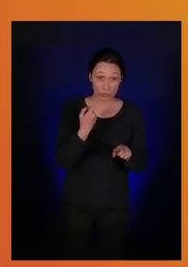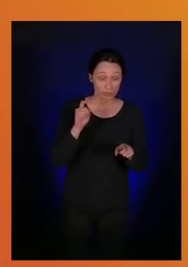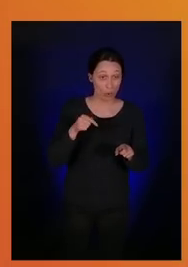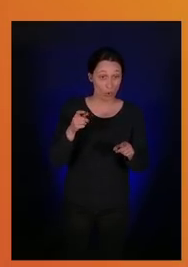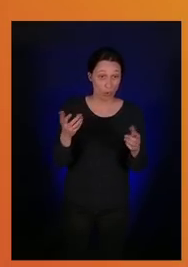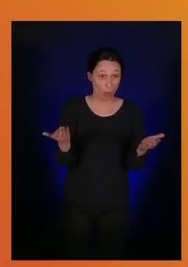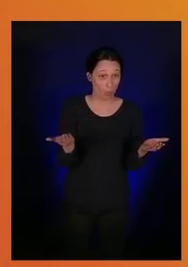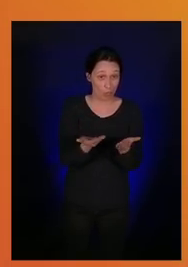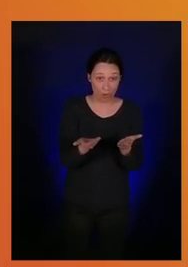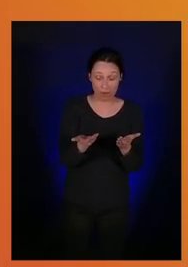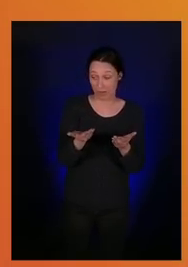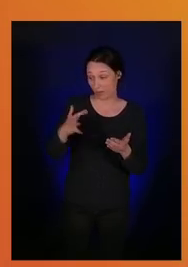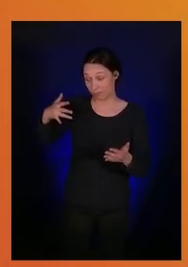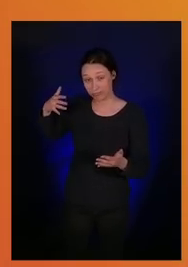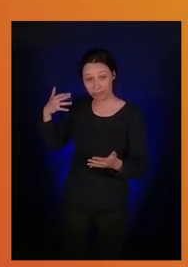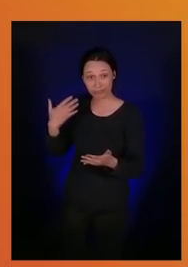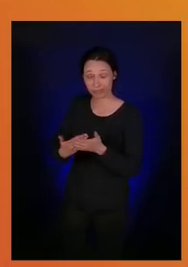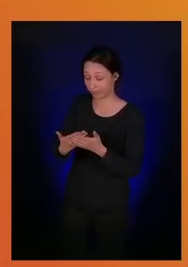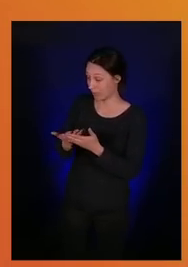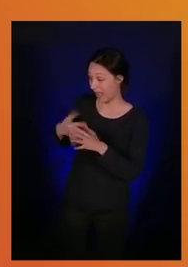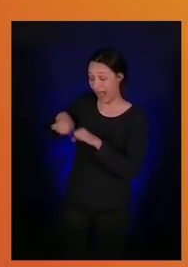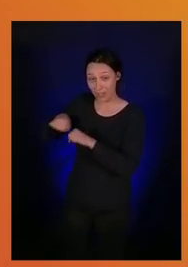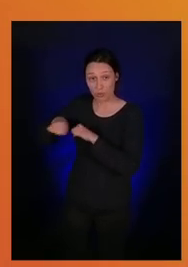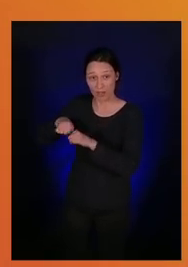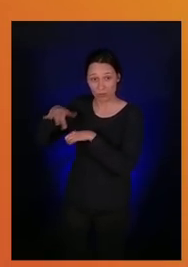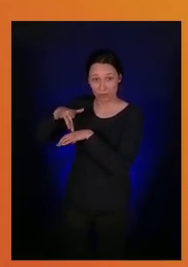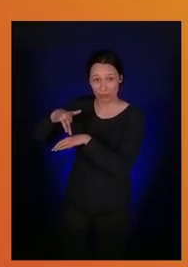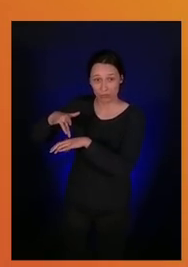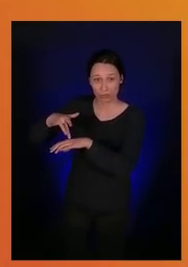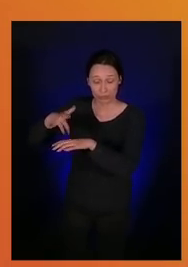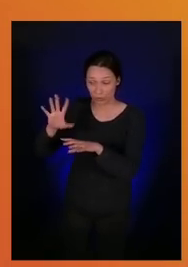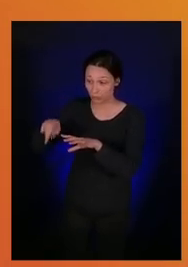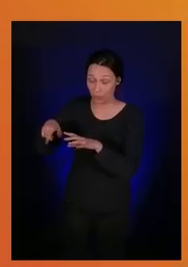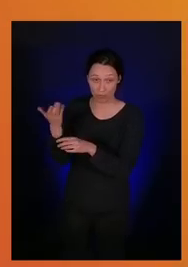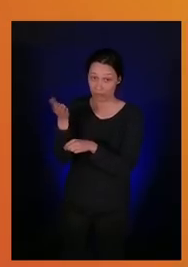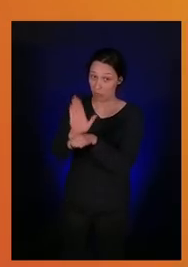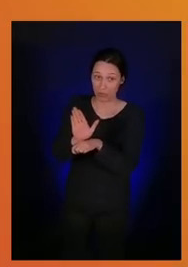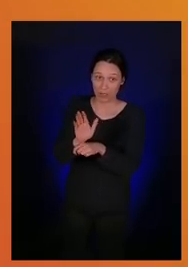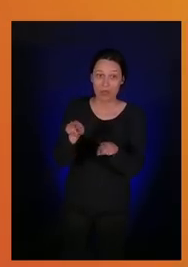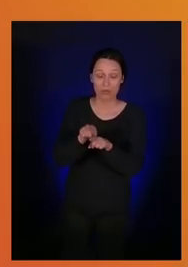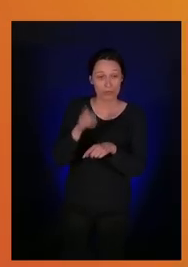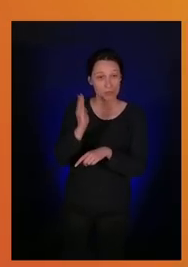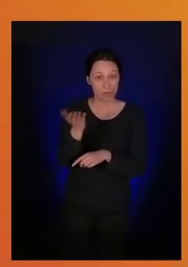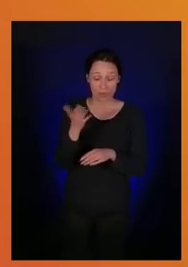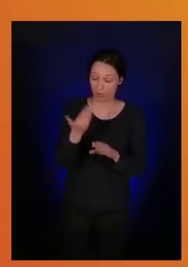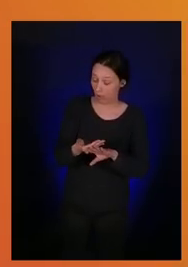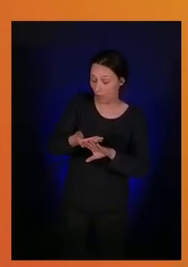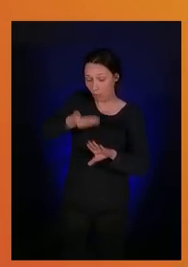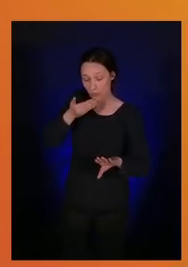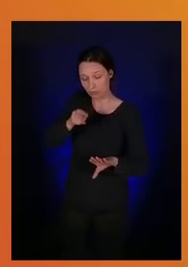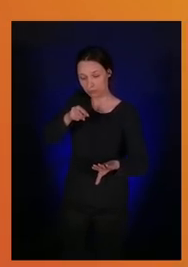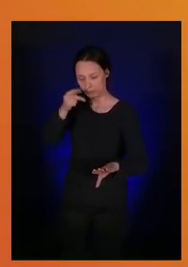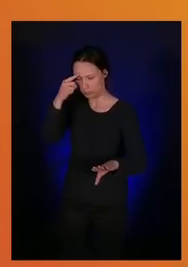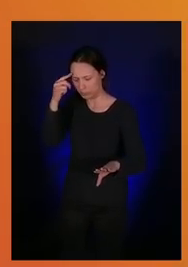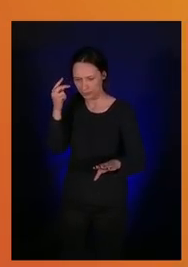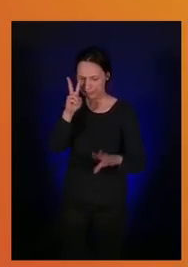lucidité des actions menées depuis l'adoption de notre dernière feuille de route. Il faut savoir prendre du recul pour analyser les avancées et victoires, mais